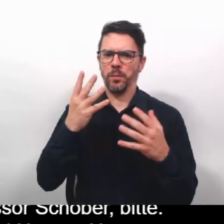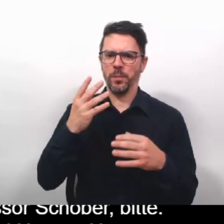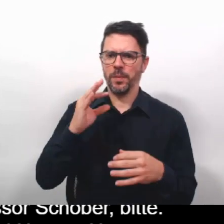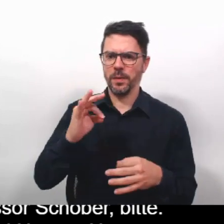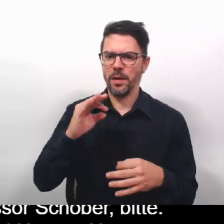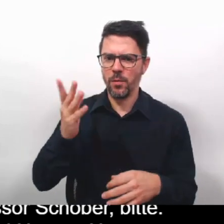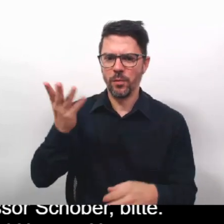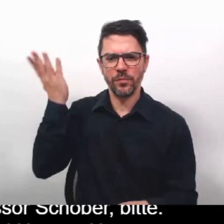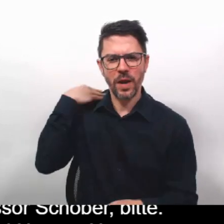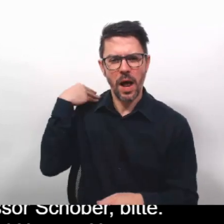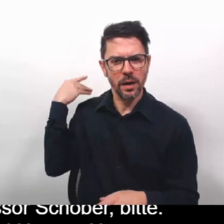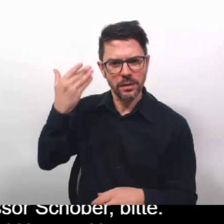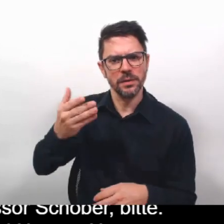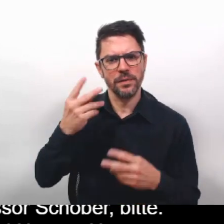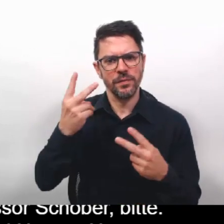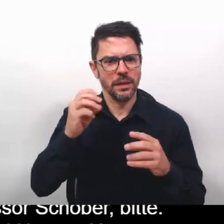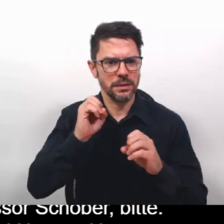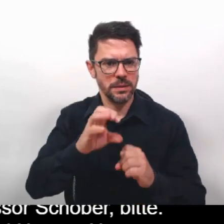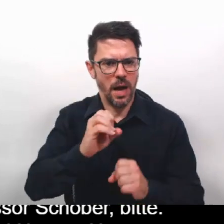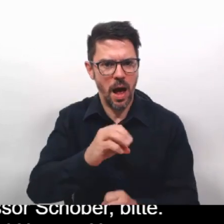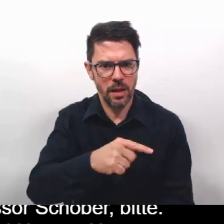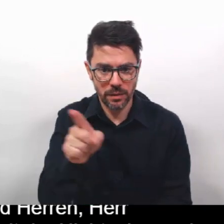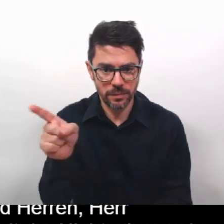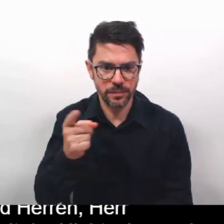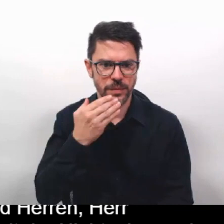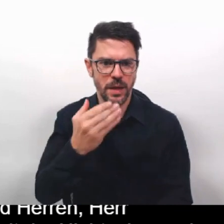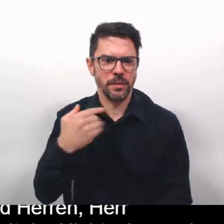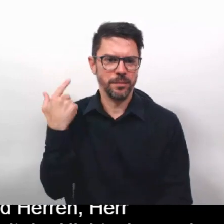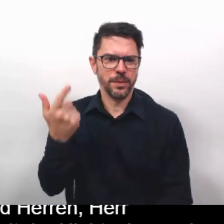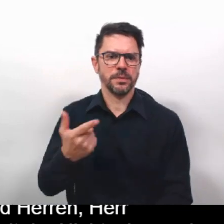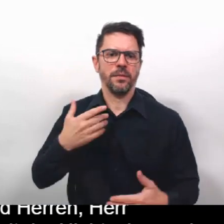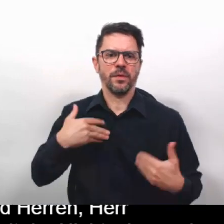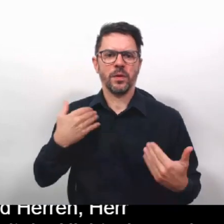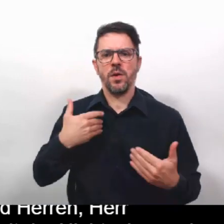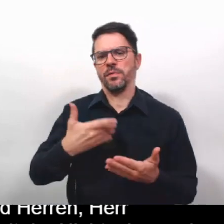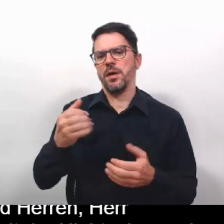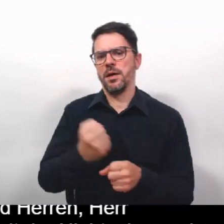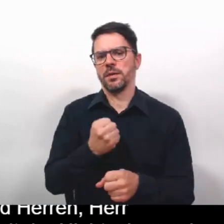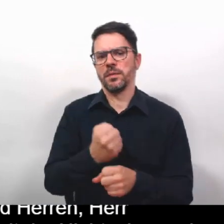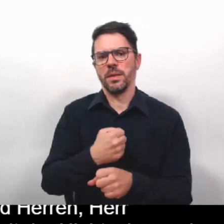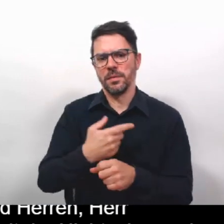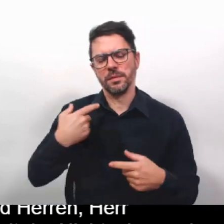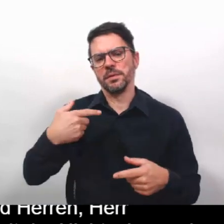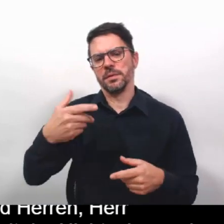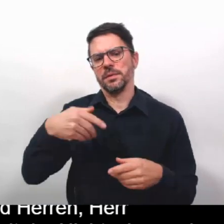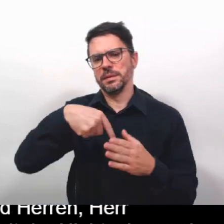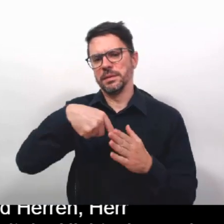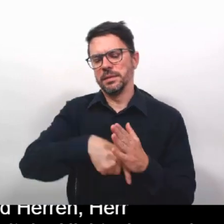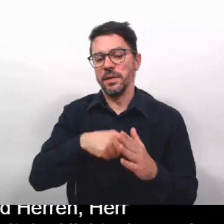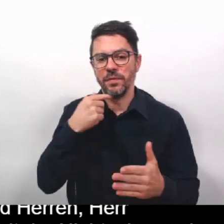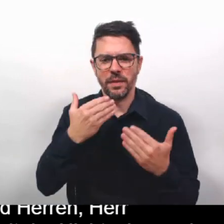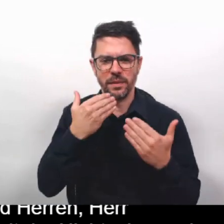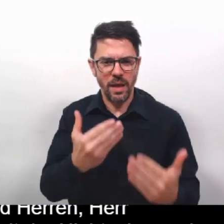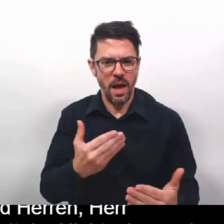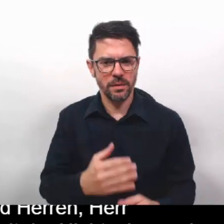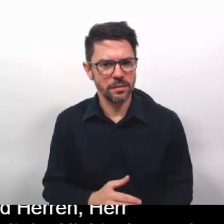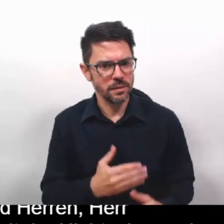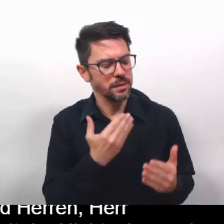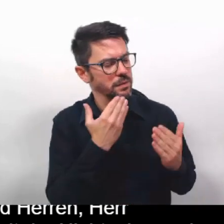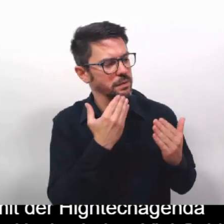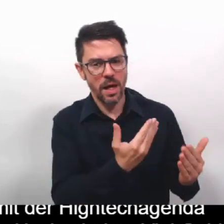Herausforderungen. Deswegen ein neues Hochschulgesetz, welches die Hochschulen schneller und besser macht,